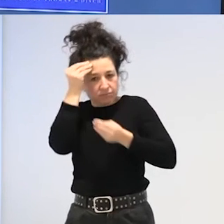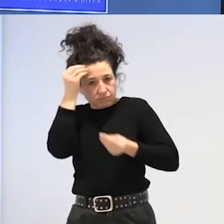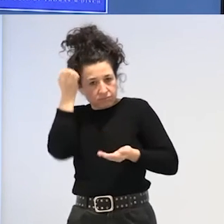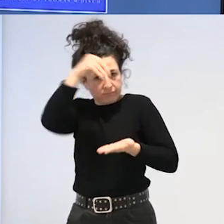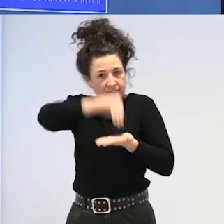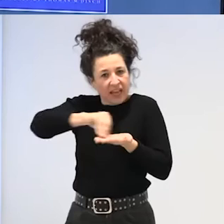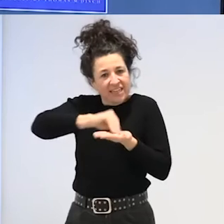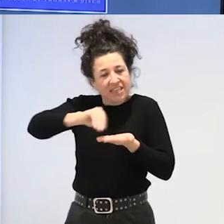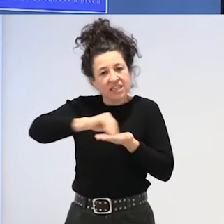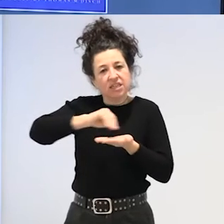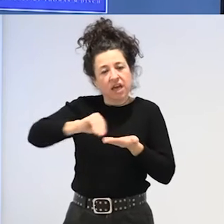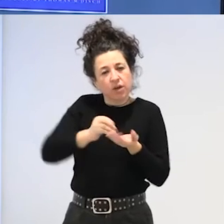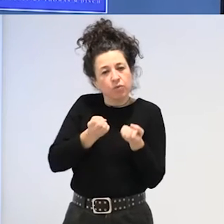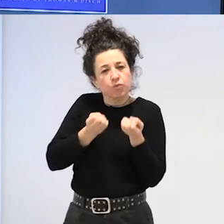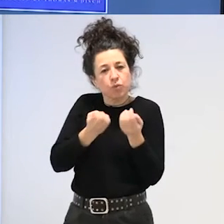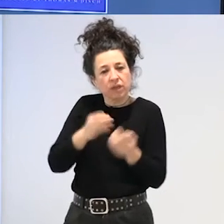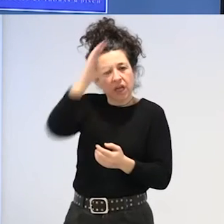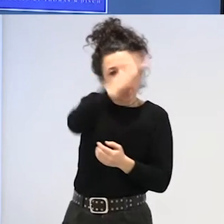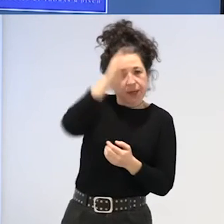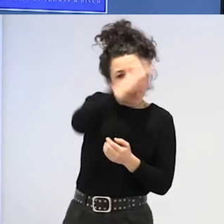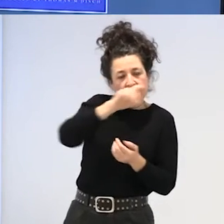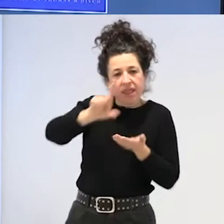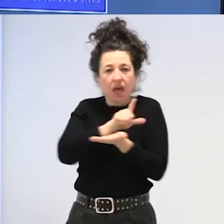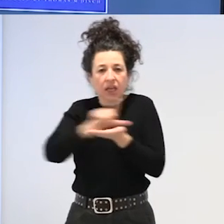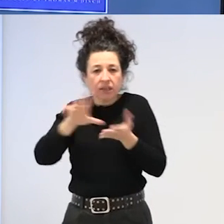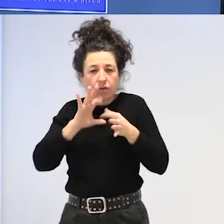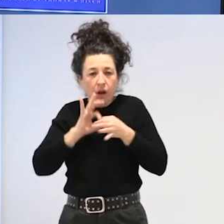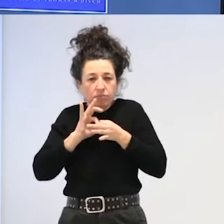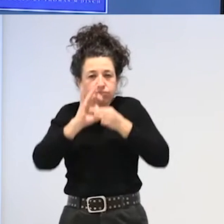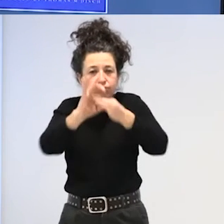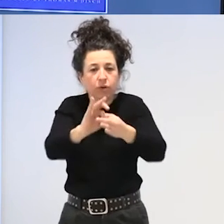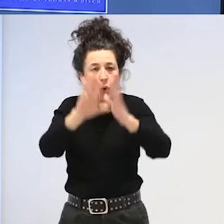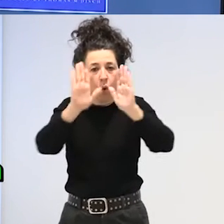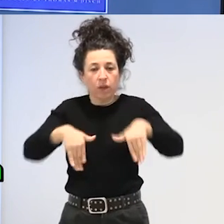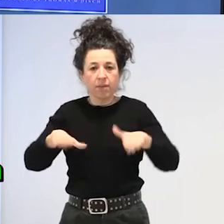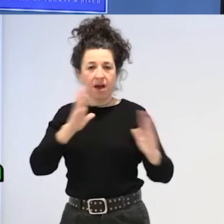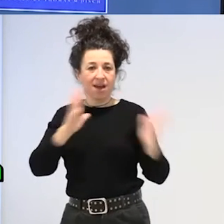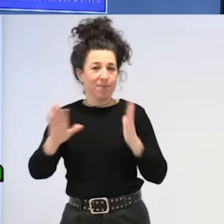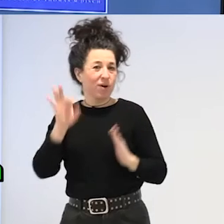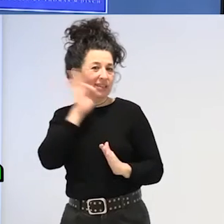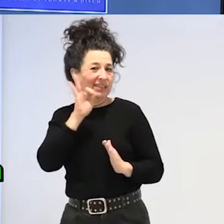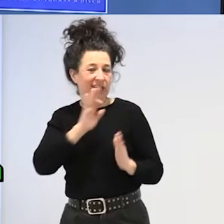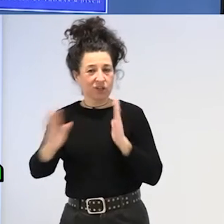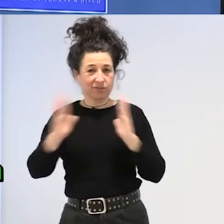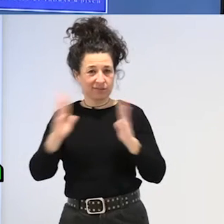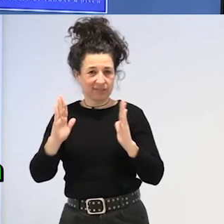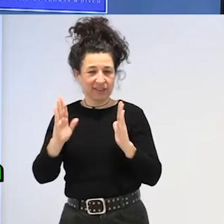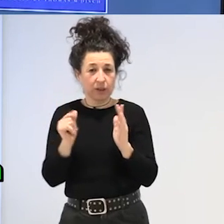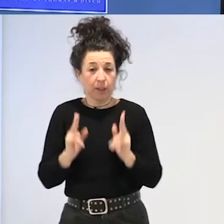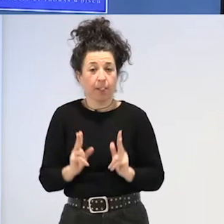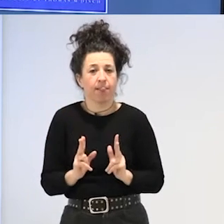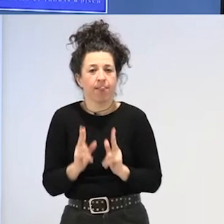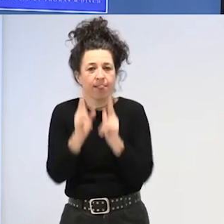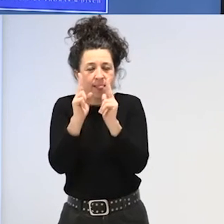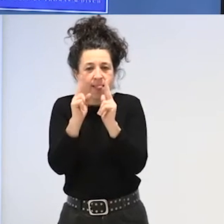kontatzen da nola zientzia eta literatura eskuz-eskuz joan diren, azkenengo mendeetan. Eta oso zati txiki-txiki batean